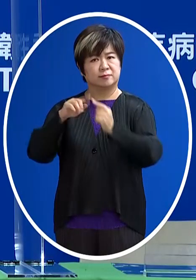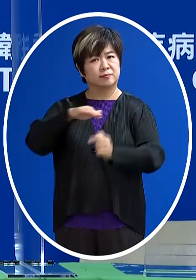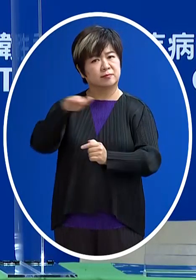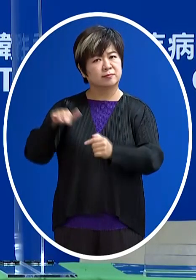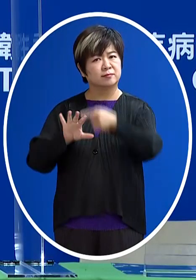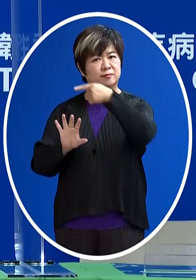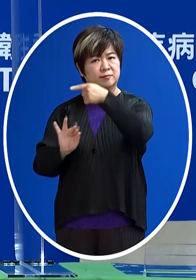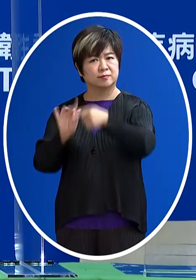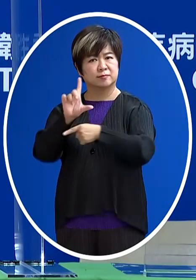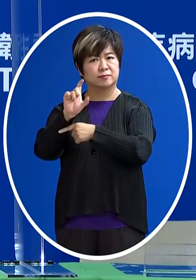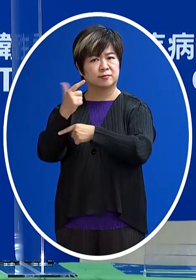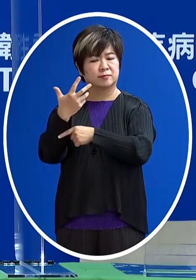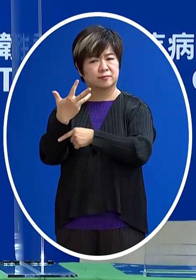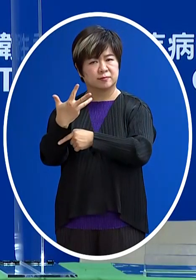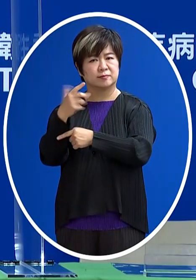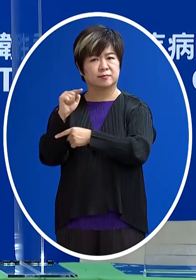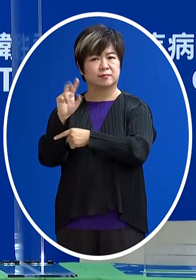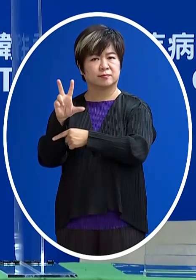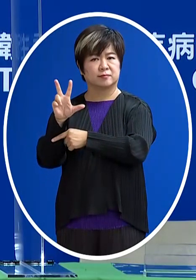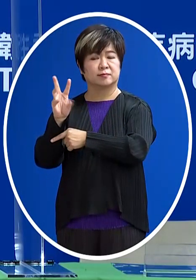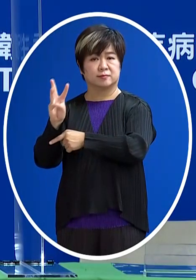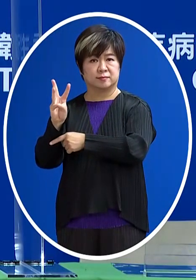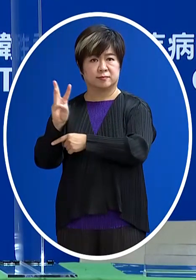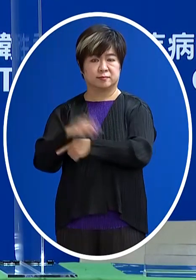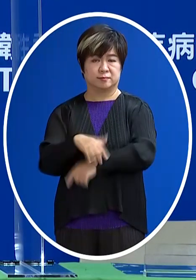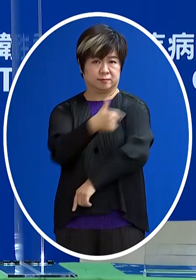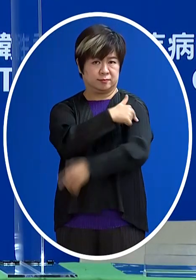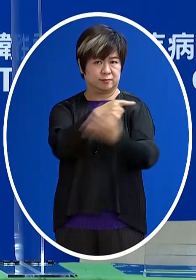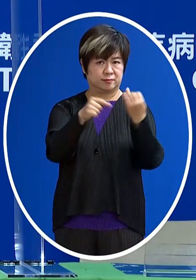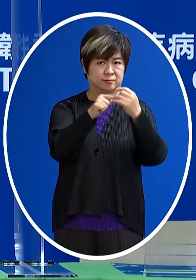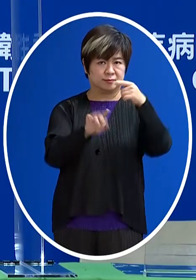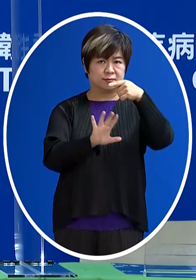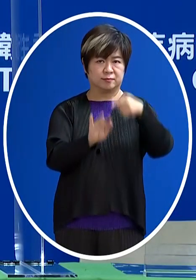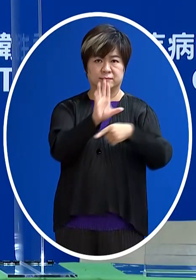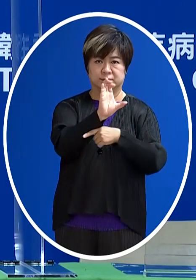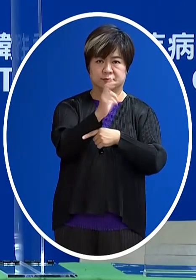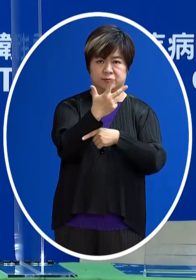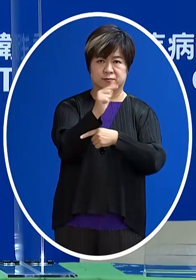达到68.73%，那致死人口比是97.24%。